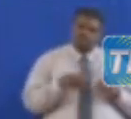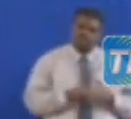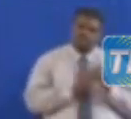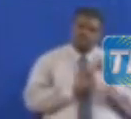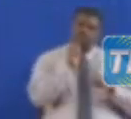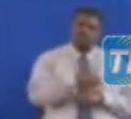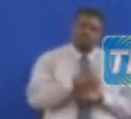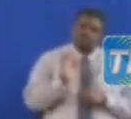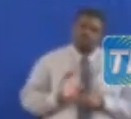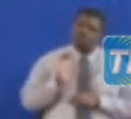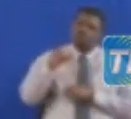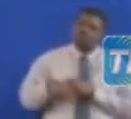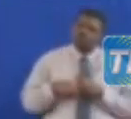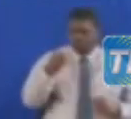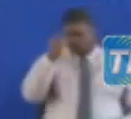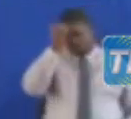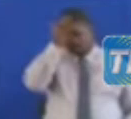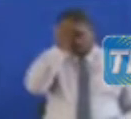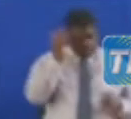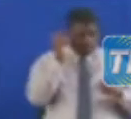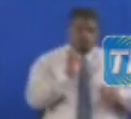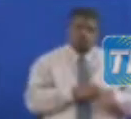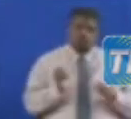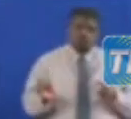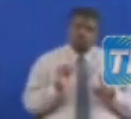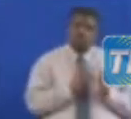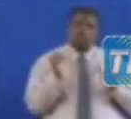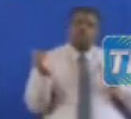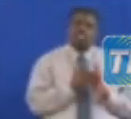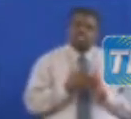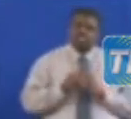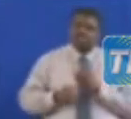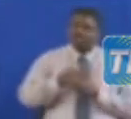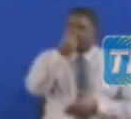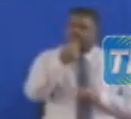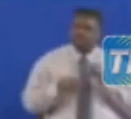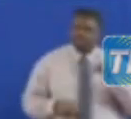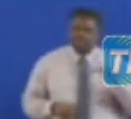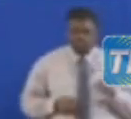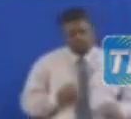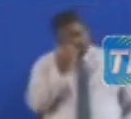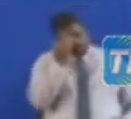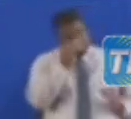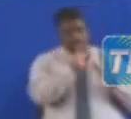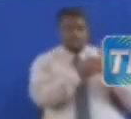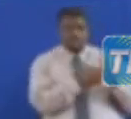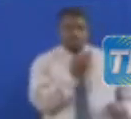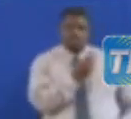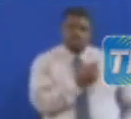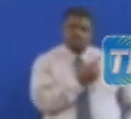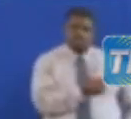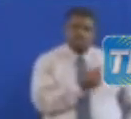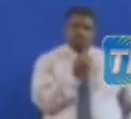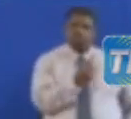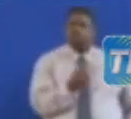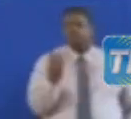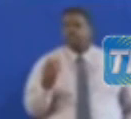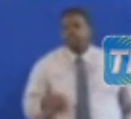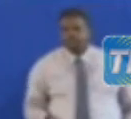zilizovuka mwaka kwa kuzingatia muda uliowekwa kisheria na sheria ya bajeti kwa kuzingatia kanuni ya